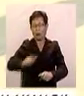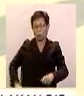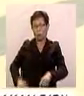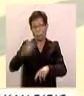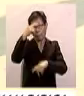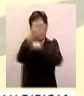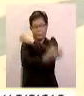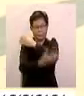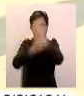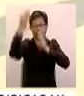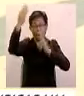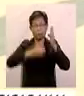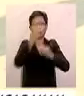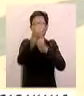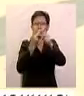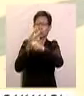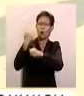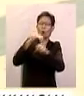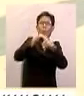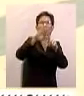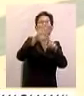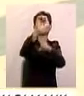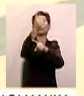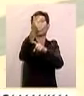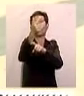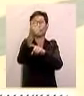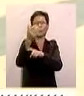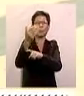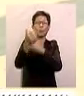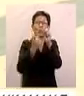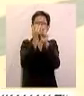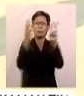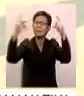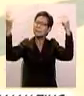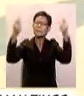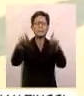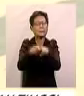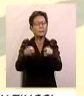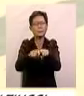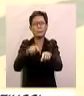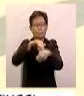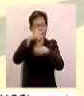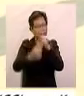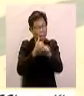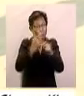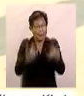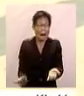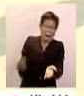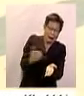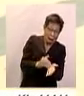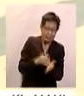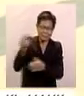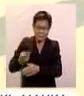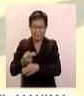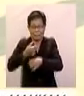bagi negara Malaysia. Dua tahun yang lalu pada Oktober 2016 kita pernah menyaksikan istiadat yang sama dan pada tahun ini sekali lagi